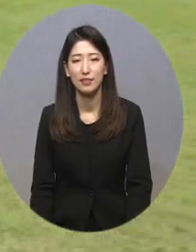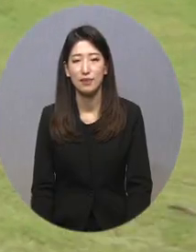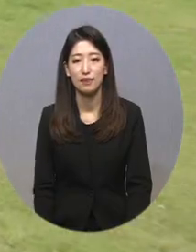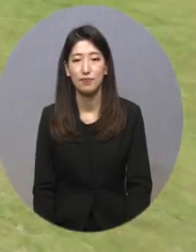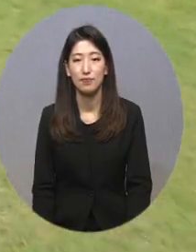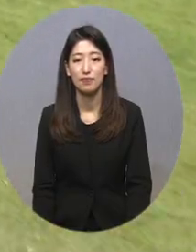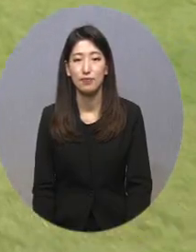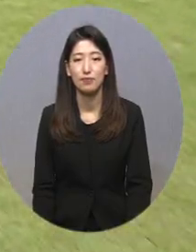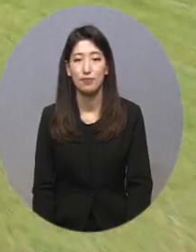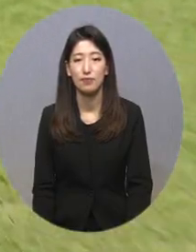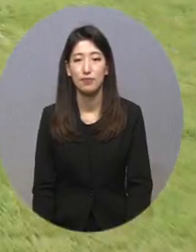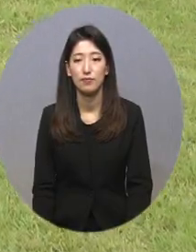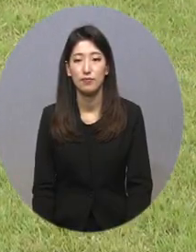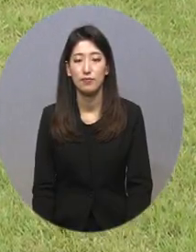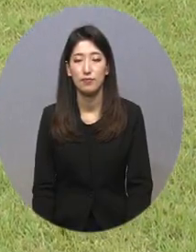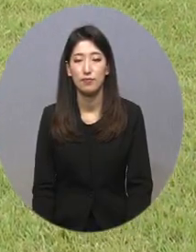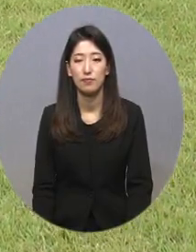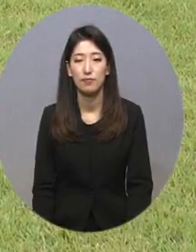오빠가 벙커를 못 해.